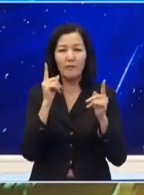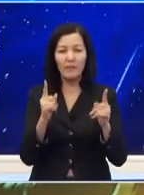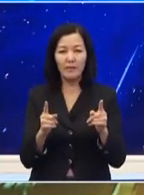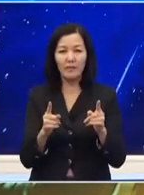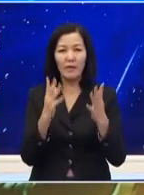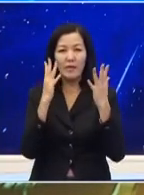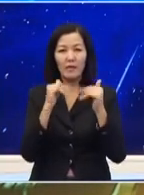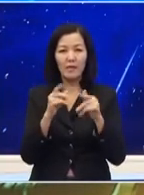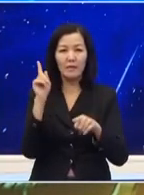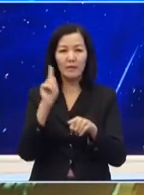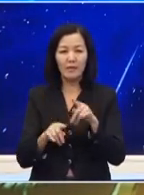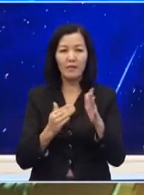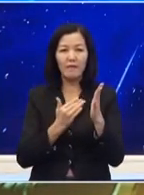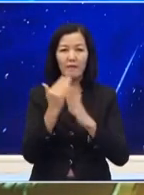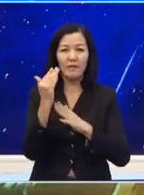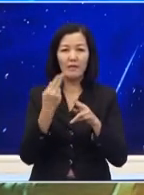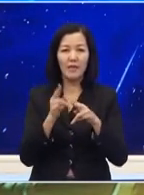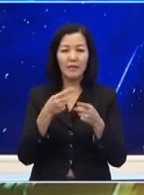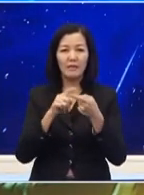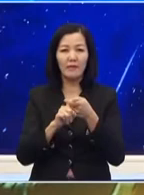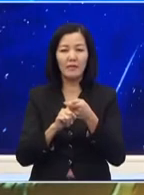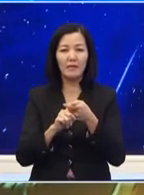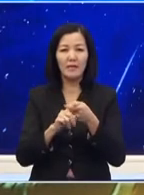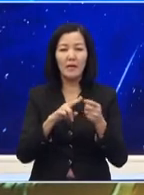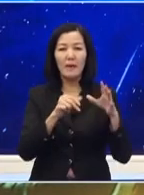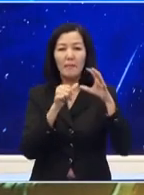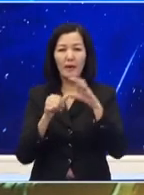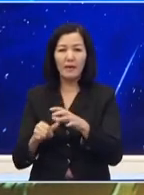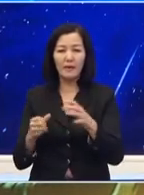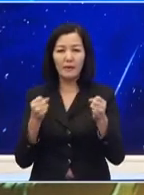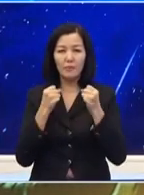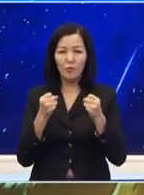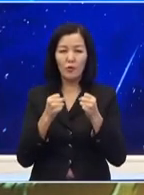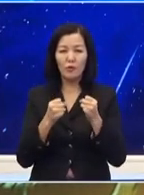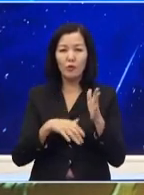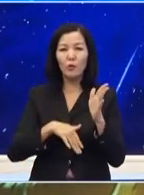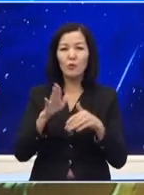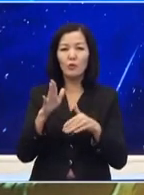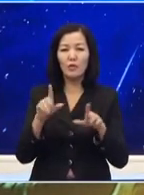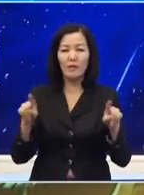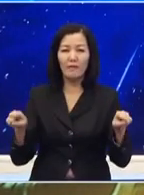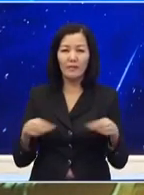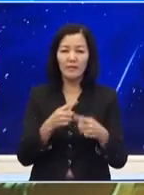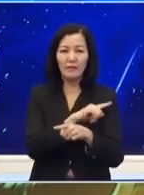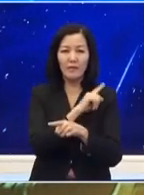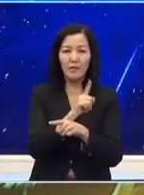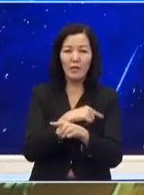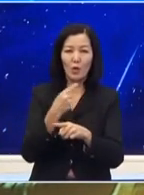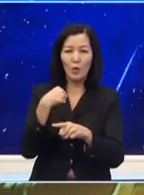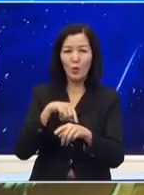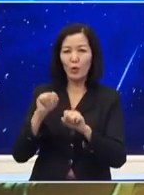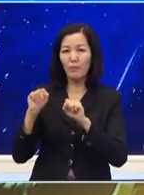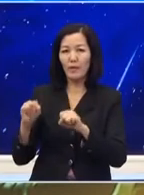их количество резко возросло. Это связано с тем, что парапланеризм – отличный вид спорта для восстановления силы,